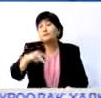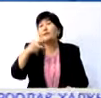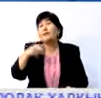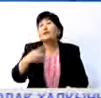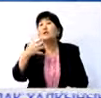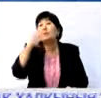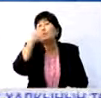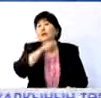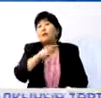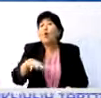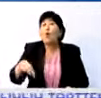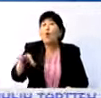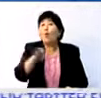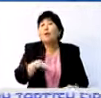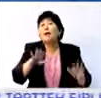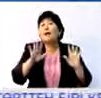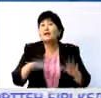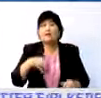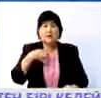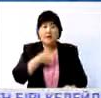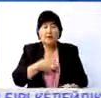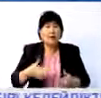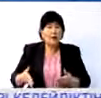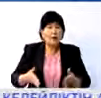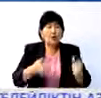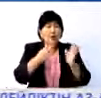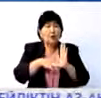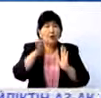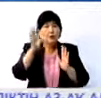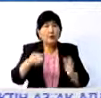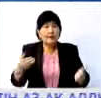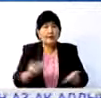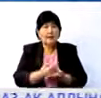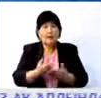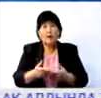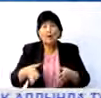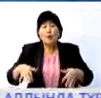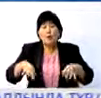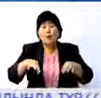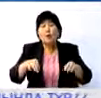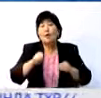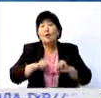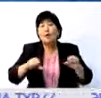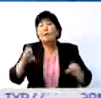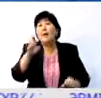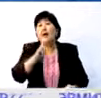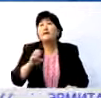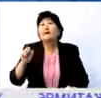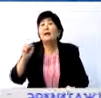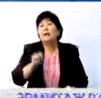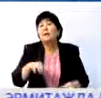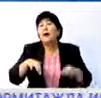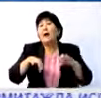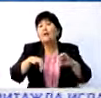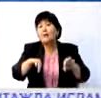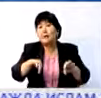2025 жылға дейін облыстағы жергілікті маңызы бар жолдар 90%-ға жаңаланады. Бұл туралы көлік комитетінің төрағасы Әсет Асапбаев